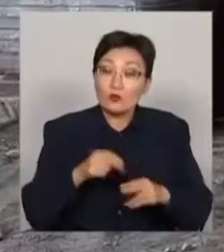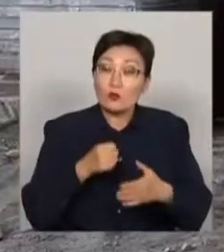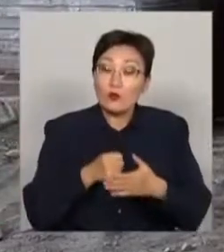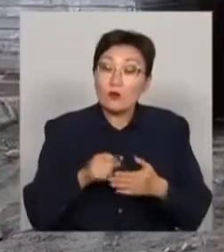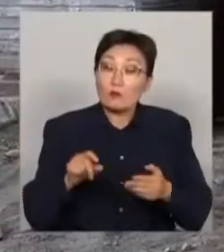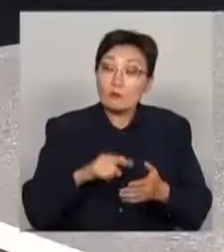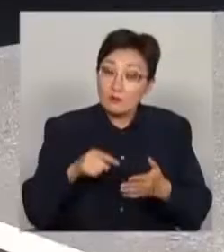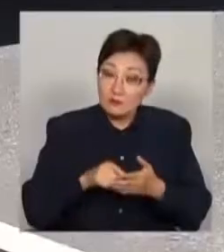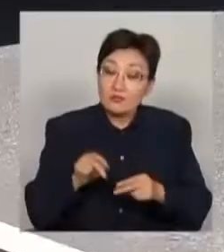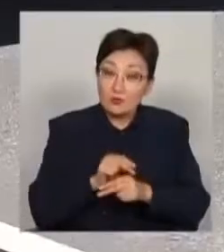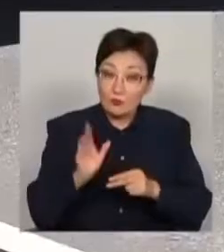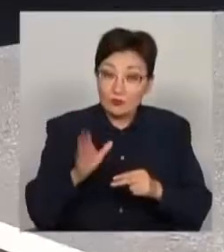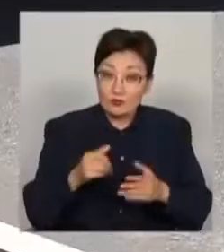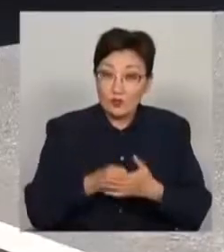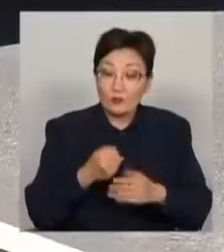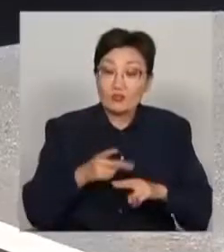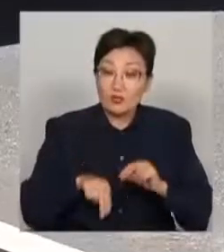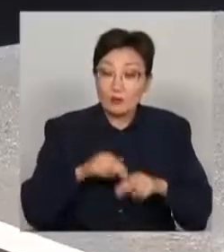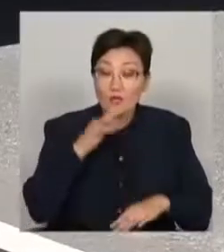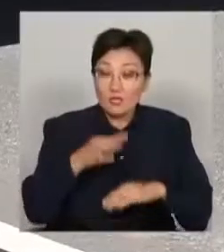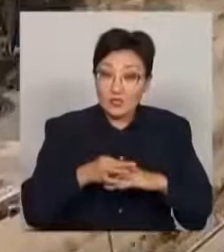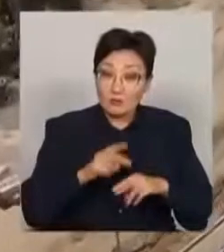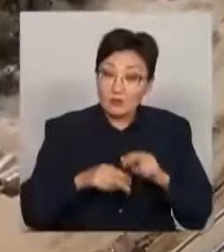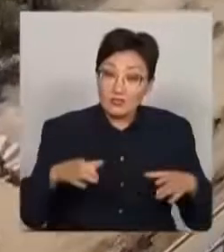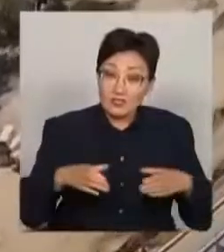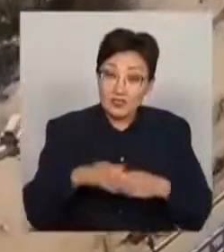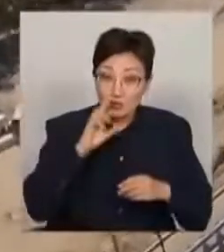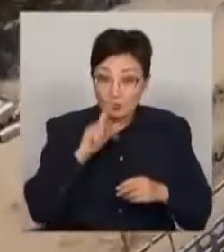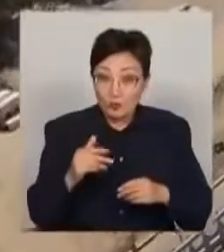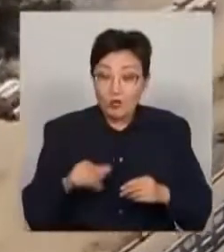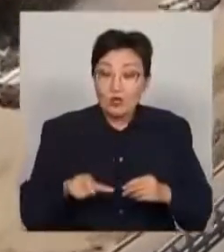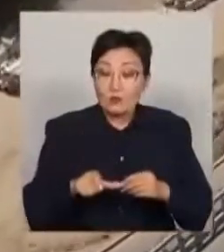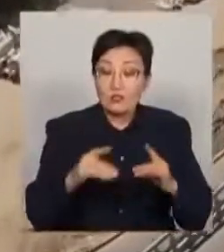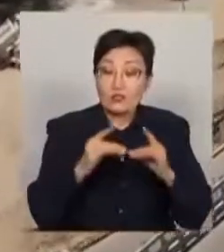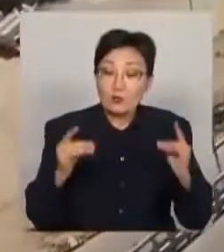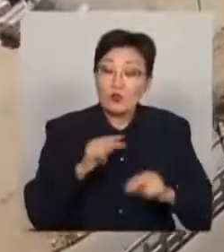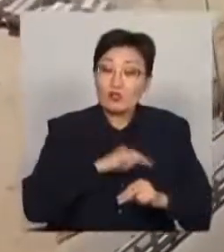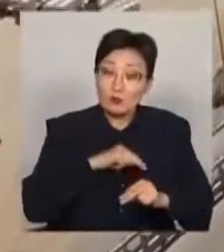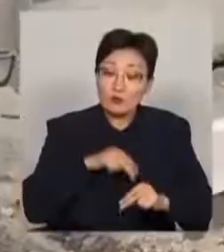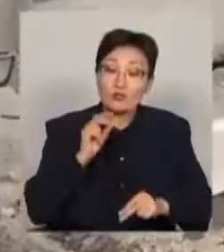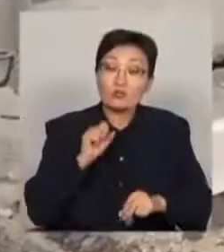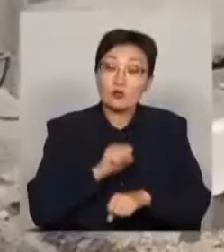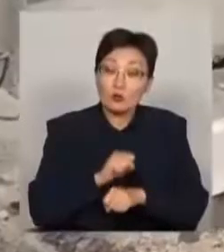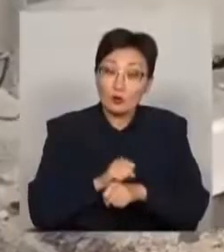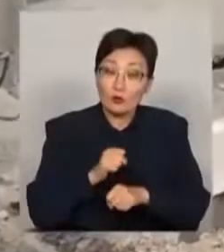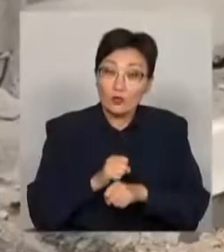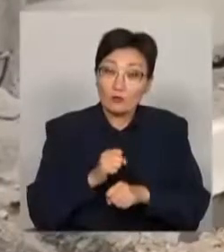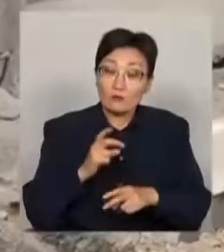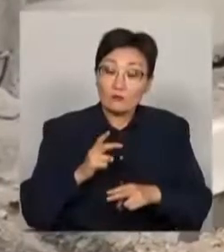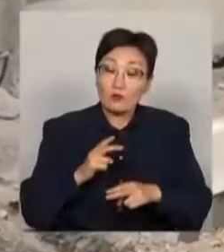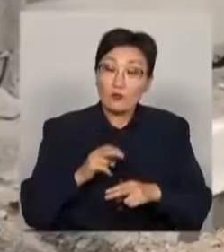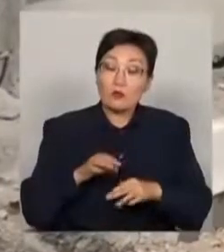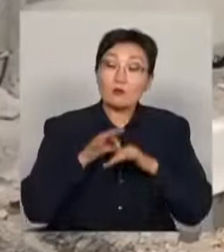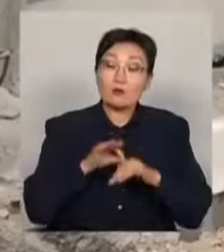отыр. Айтуынша, бұған дейінгі құрылысқа жауапты мердігердің қателігі жолайрық жұмысына кесірін тигізген. Елімізде жалпы